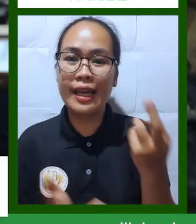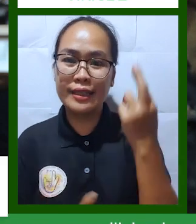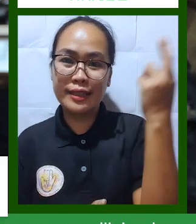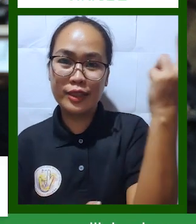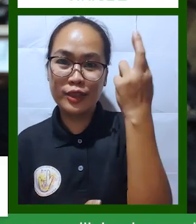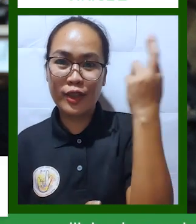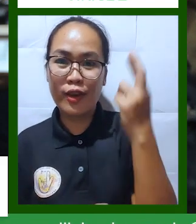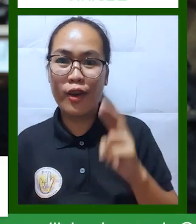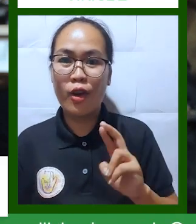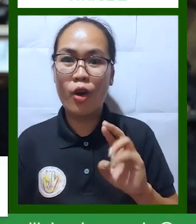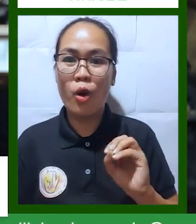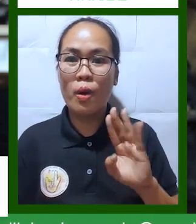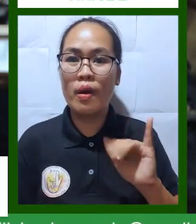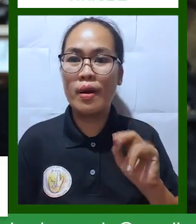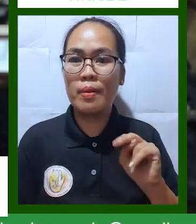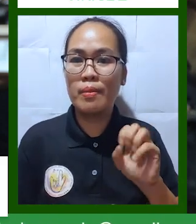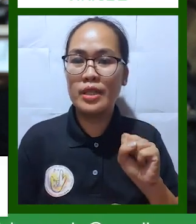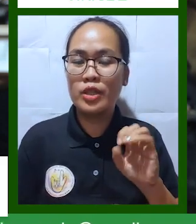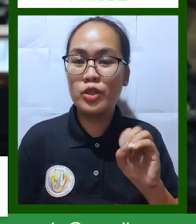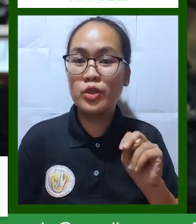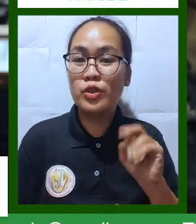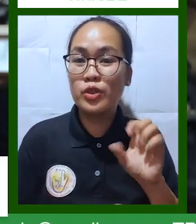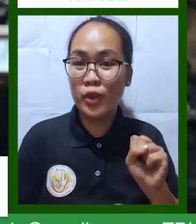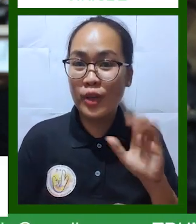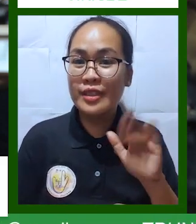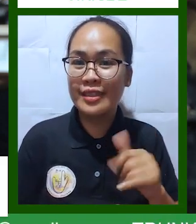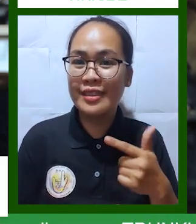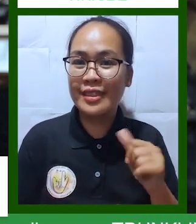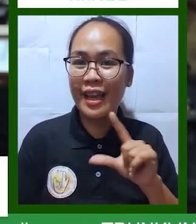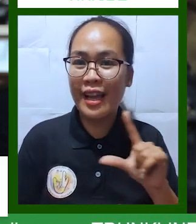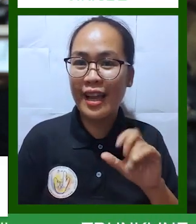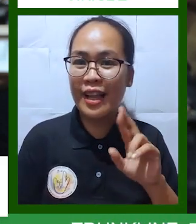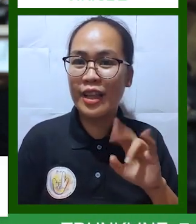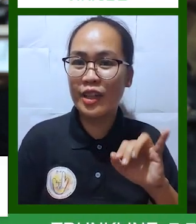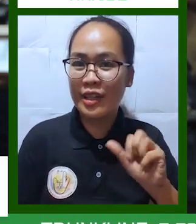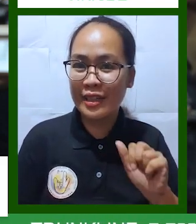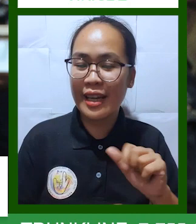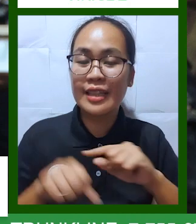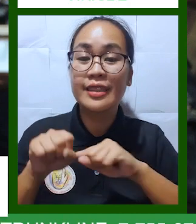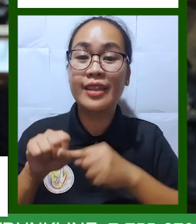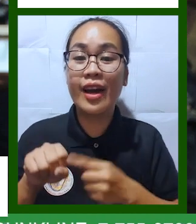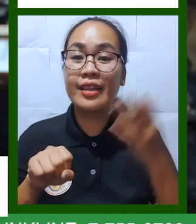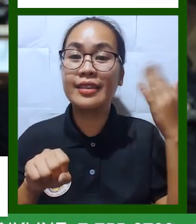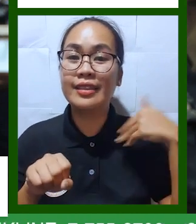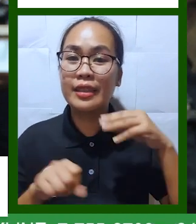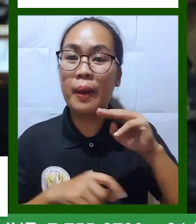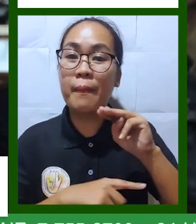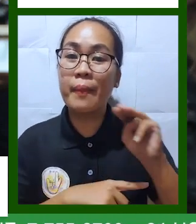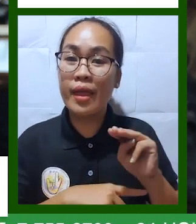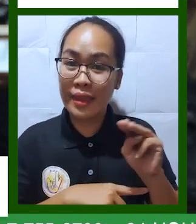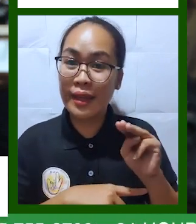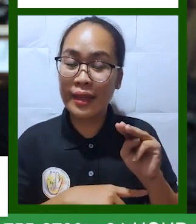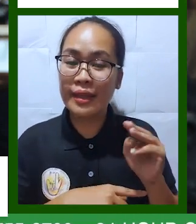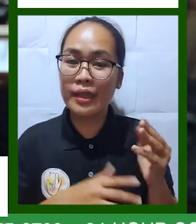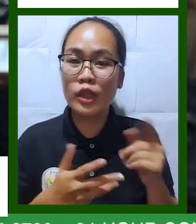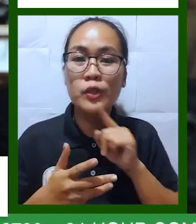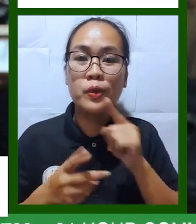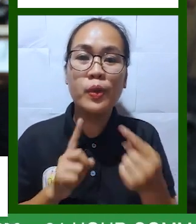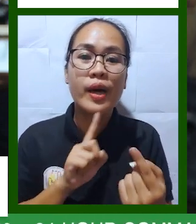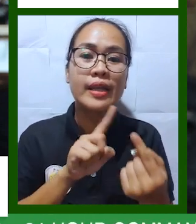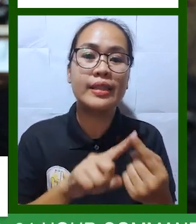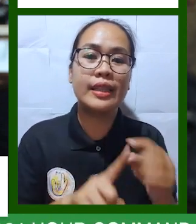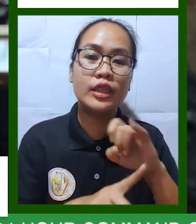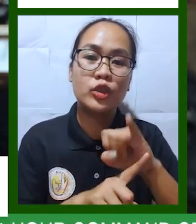sa Robinson's Galleria. So nagsimula po ito noong January 16, noong Monday. And hanggang